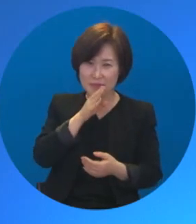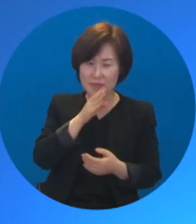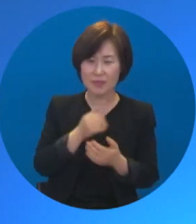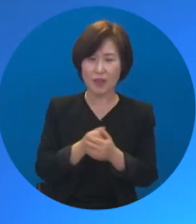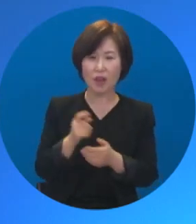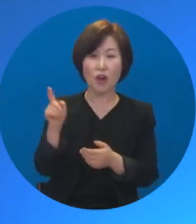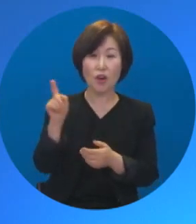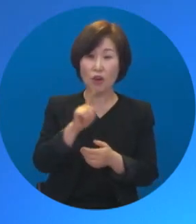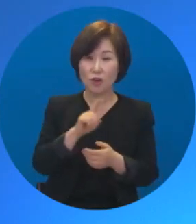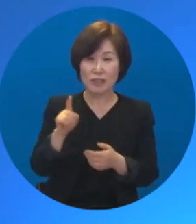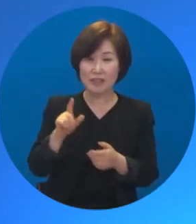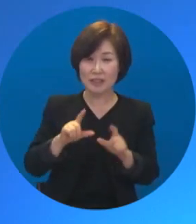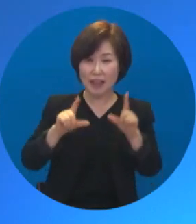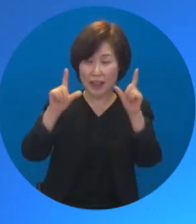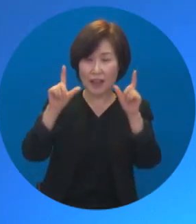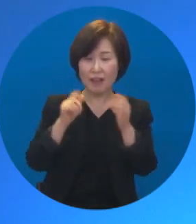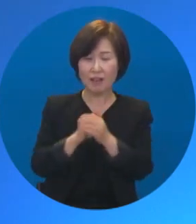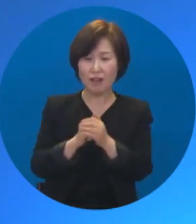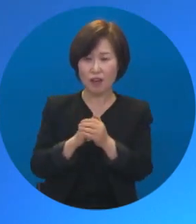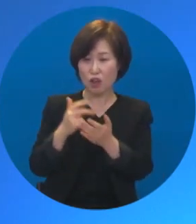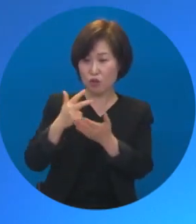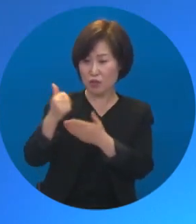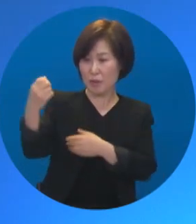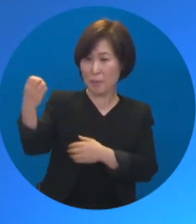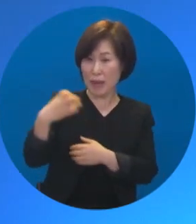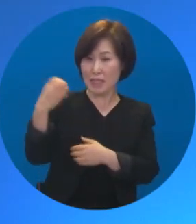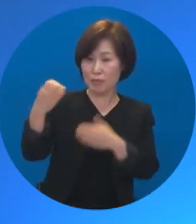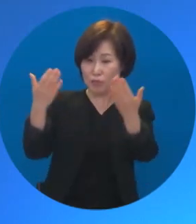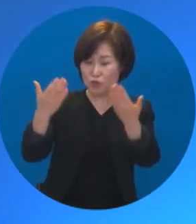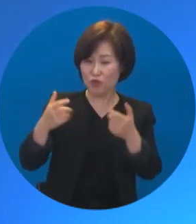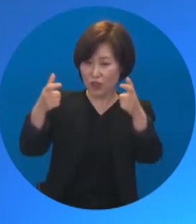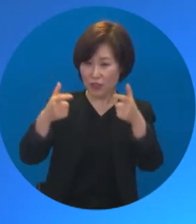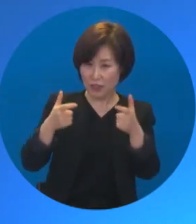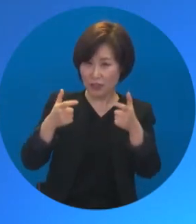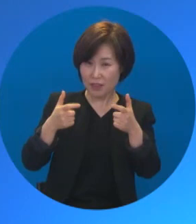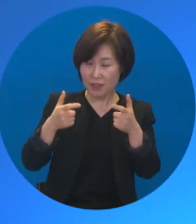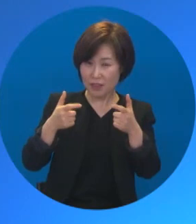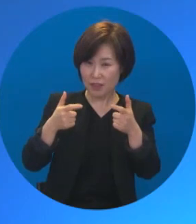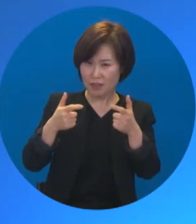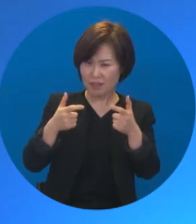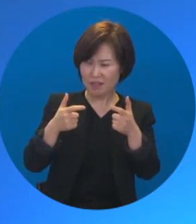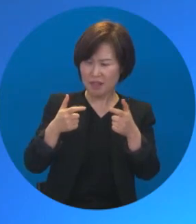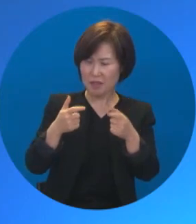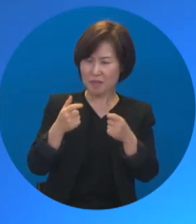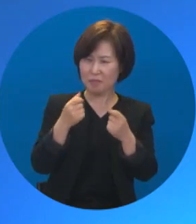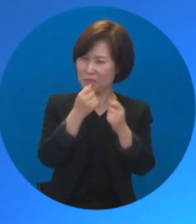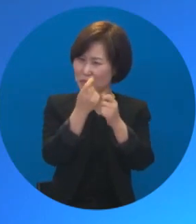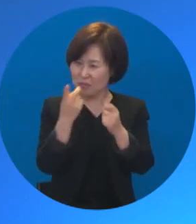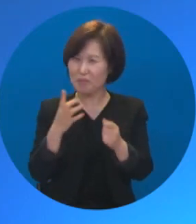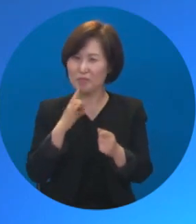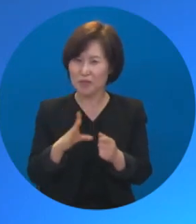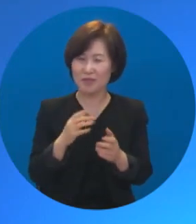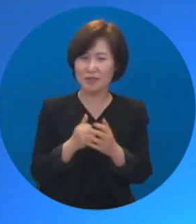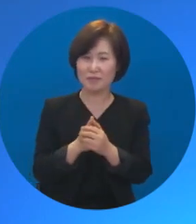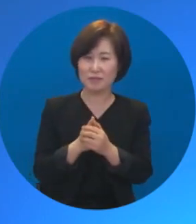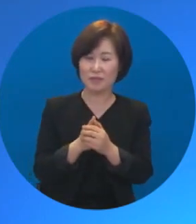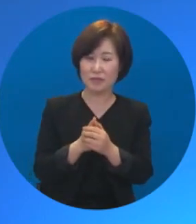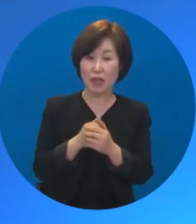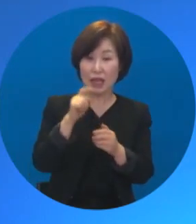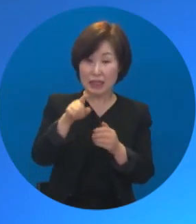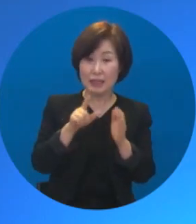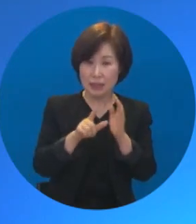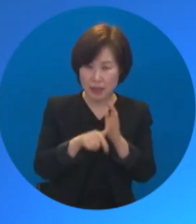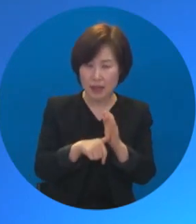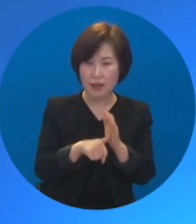어디 가서 제가 주님이 이렇게 말씀하셨다 이렇게 할 수 있는 것은 사실 손에 꼽거든요. 근데 그날 주님이 저에게 마치 이